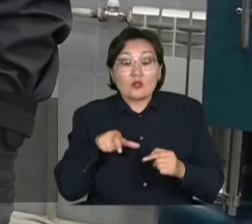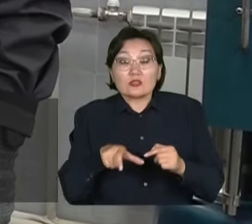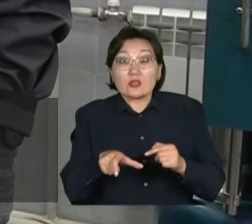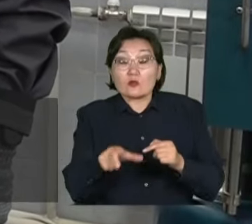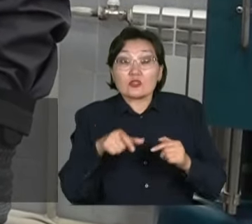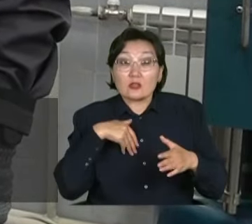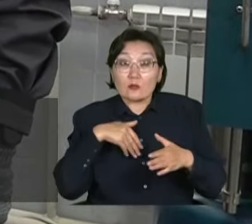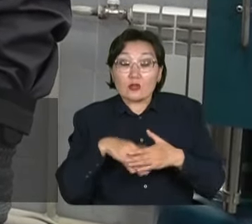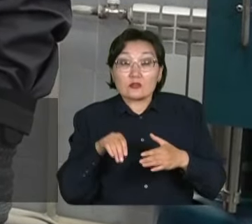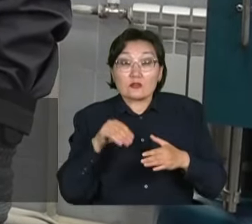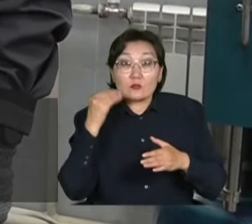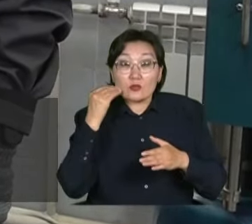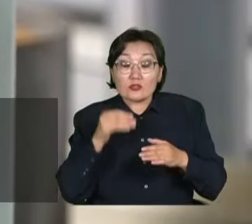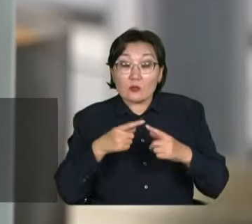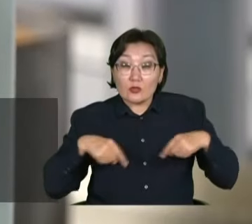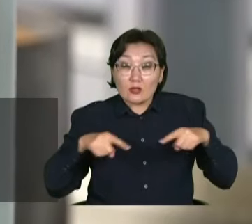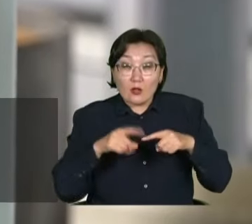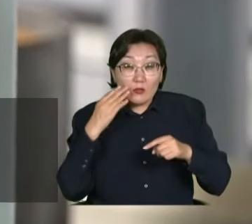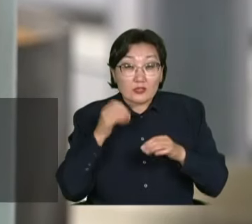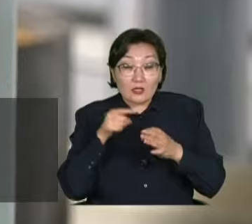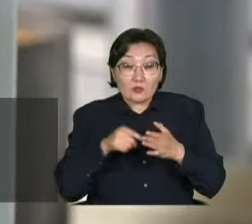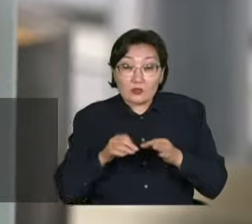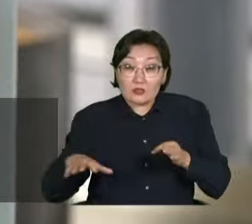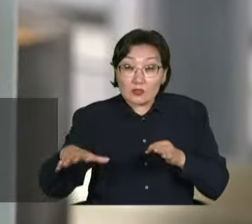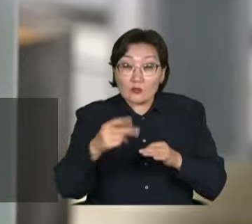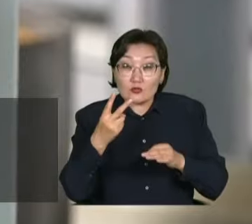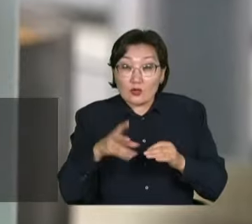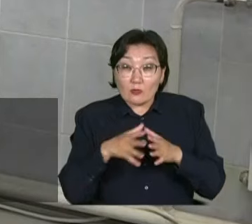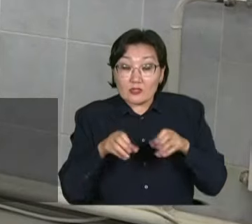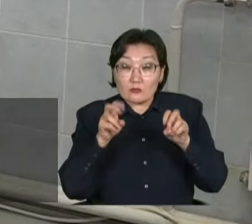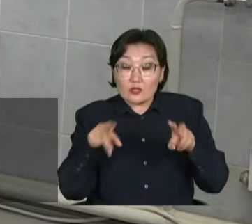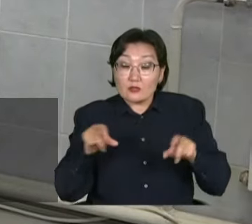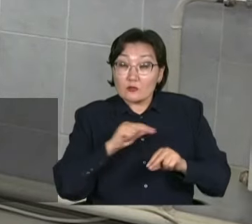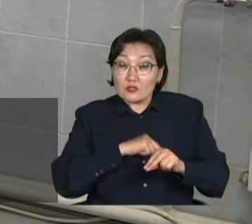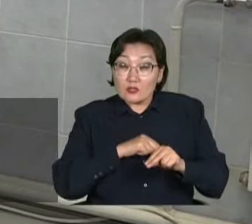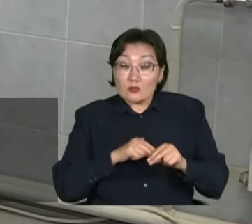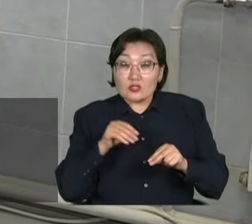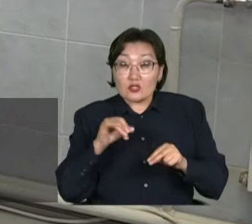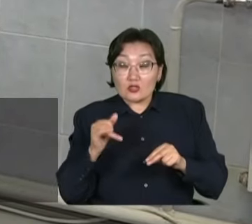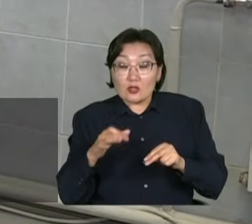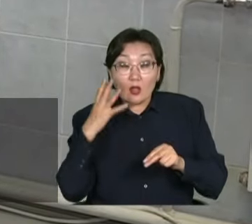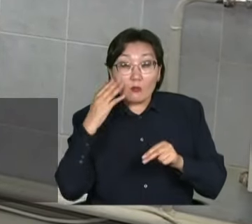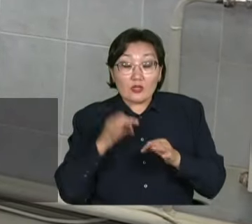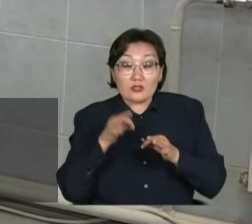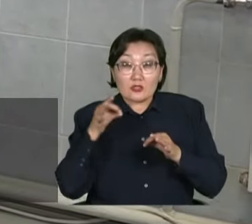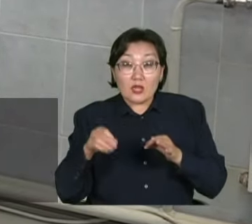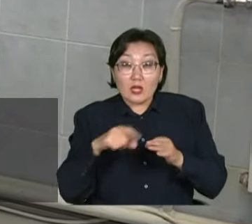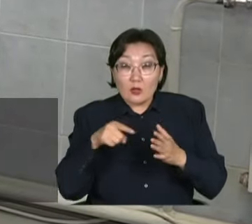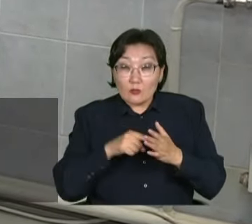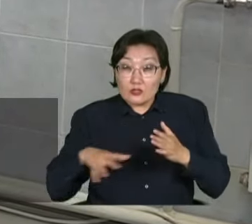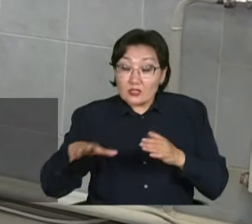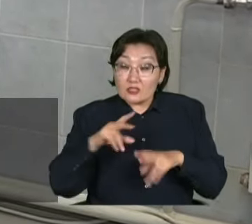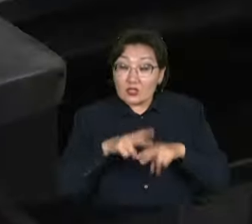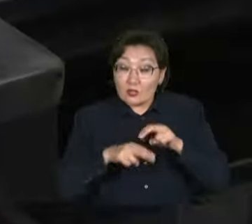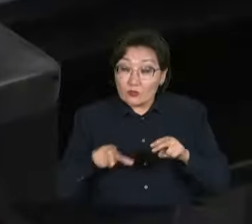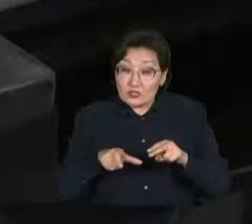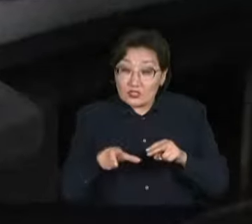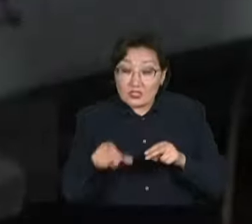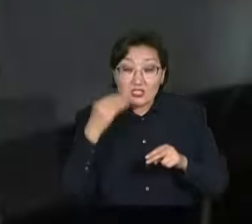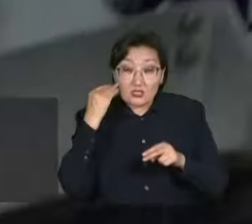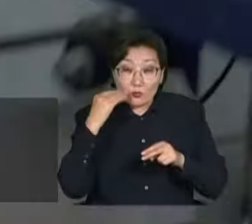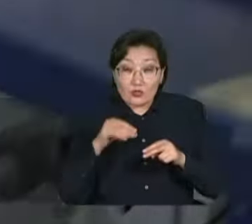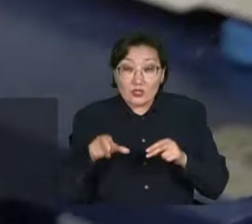сапа орталығының Алматы қалалық филиалында 20-дан астам қызметкер жұмыс істейді. Мекеме Жетісу, Алматы облыстары мен қала бойынша салынып жатқан жолдардың